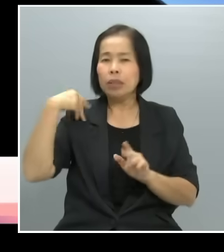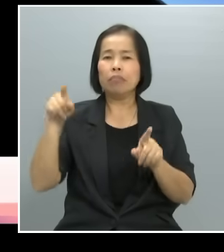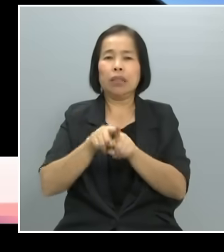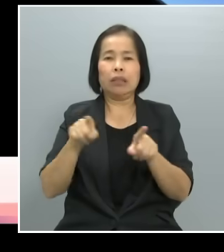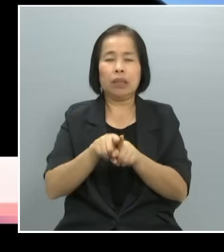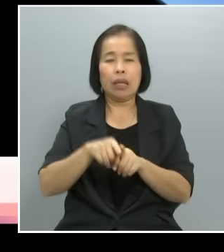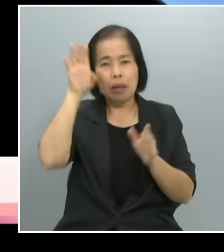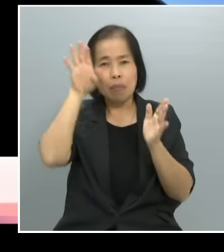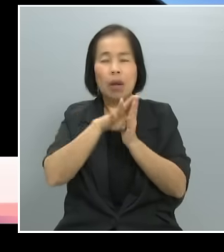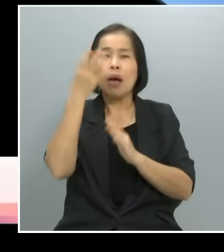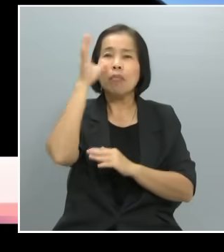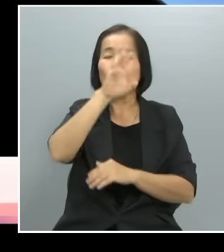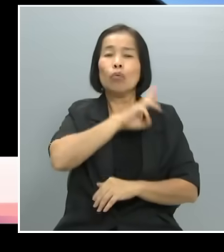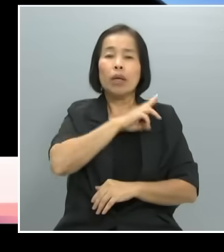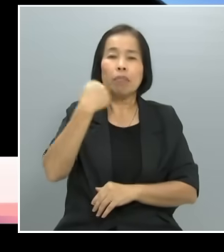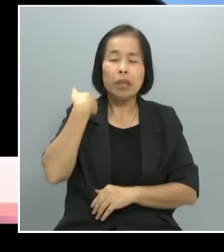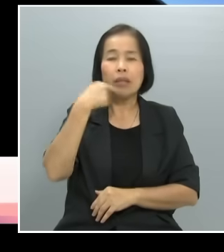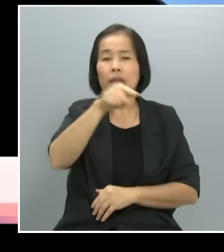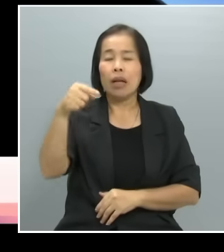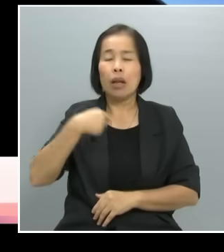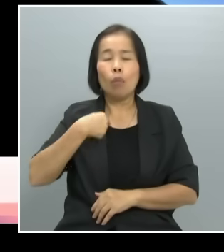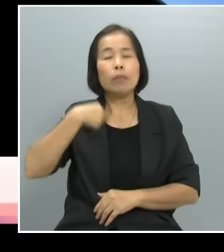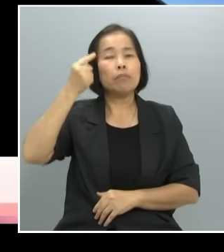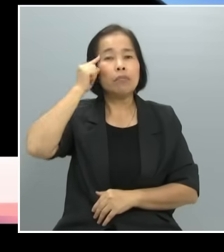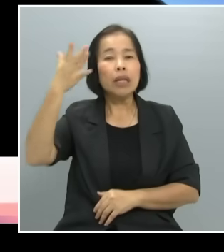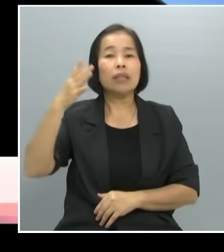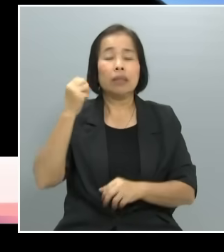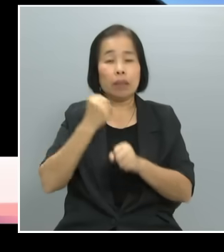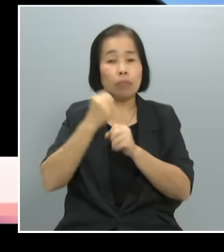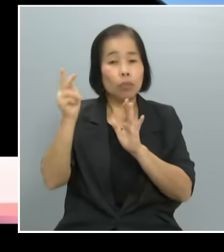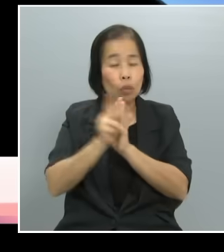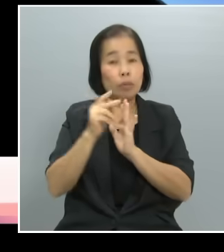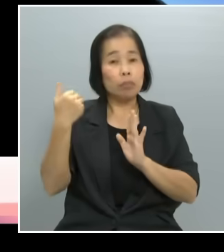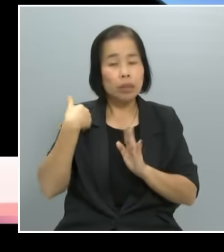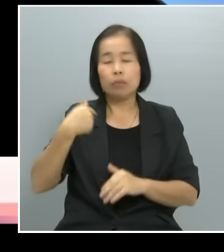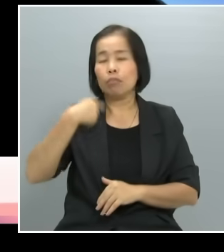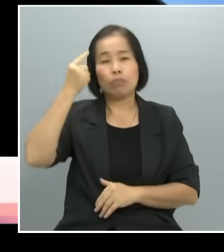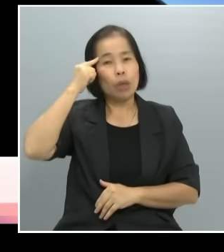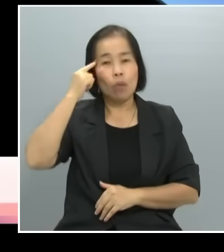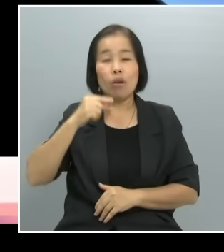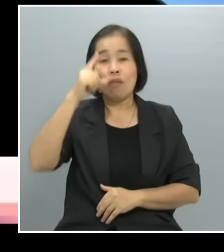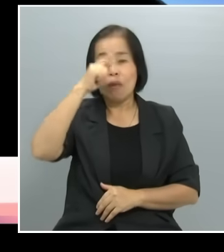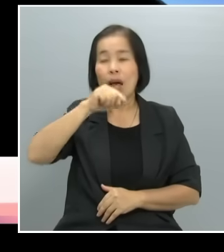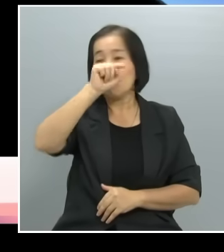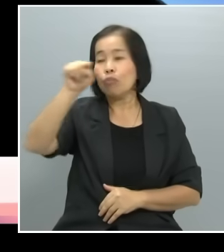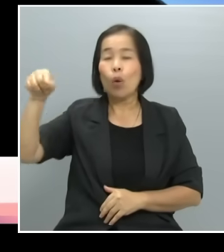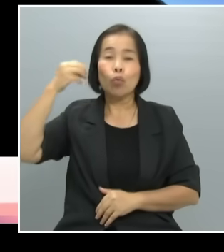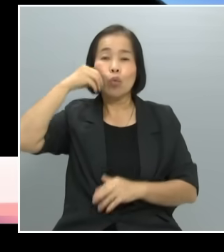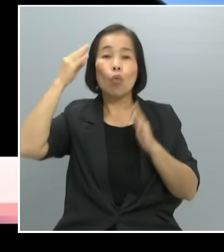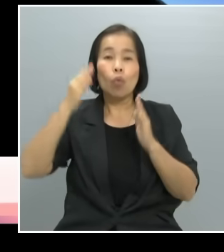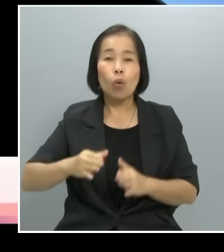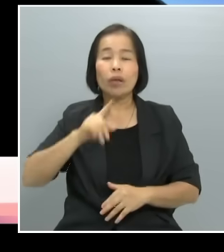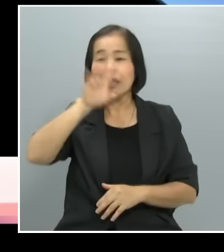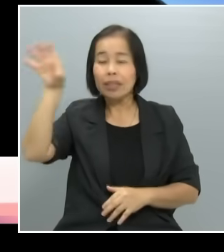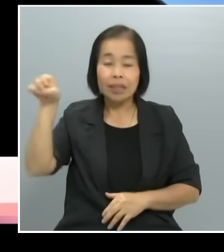งหน้าโปรไฟล์เขาด้วยซ้ำแล้วก็พี่เล็กก็ไม่ได้คิดว่ามันคือมีกฎพี่เล็กพูดในตอนนี้เลยว่าฝรั่งทุกคนที่พี่เล็กหามา